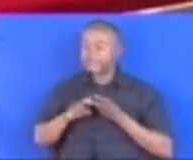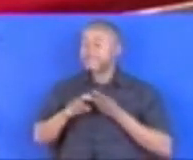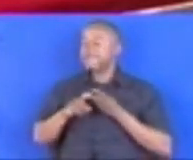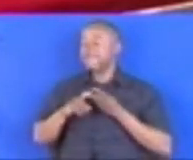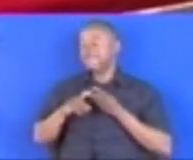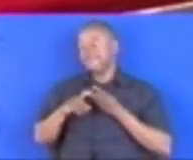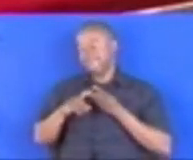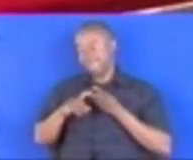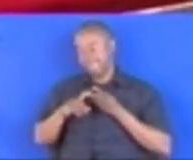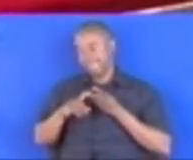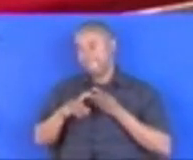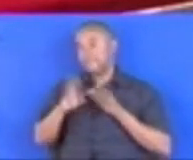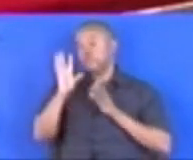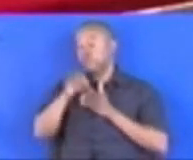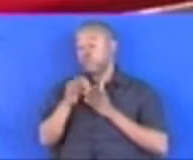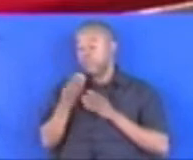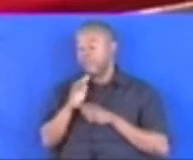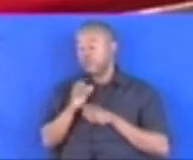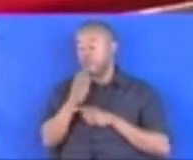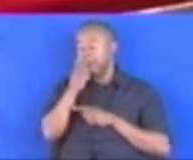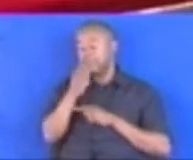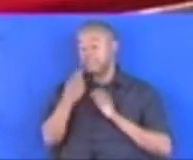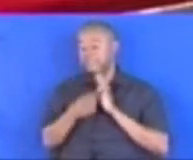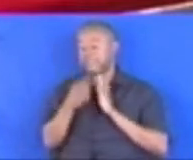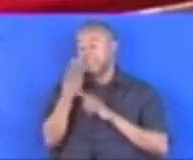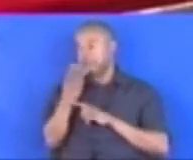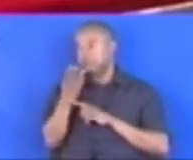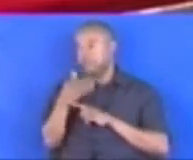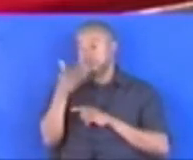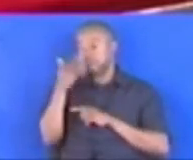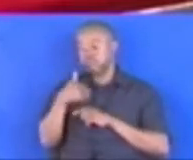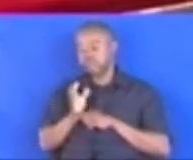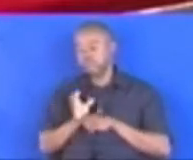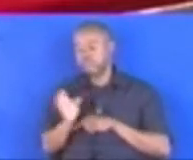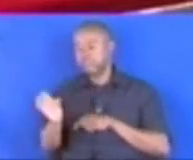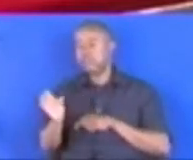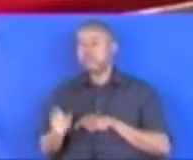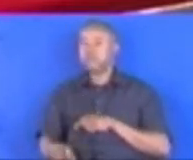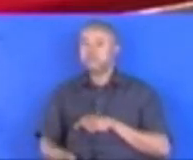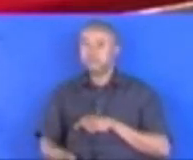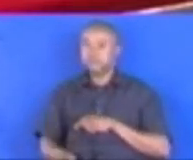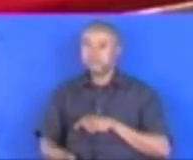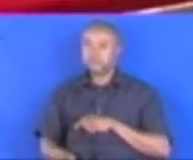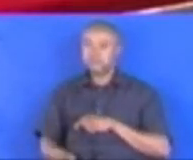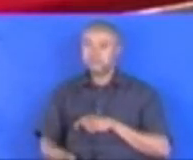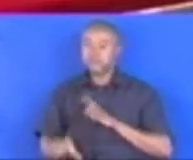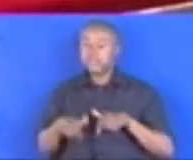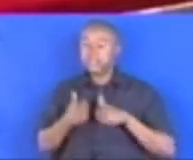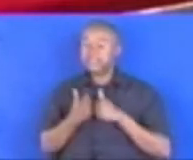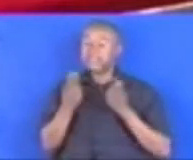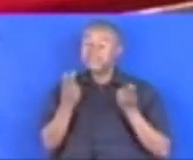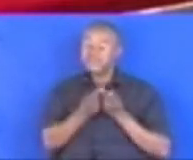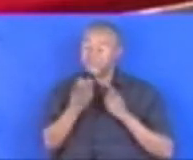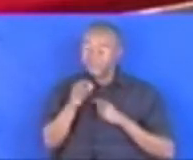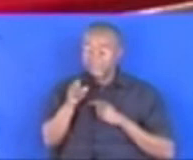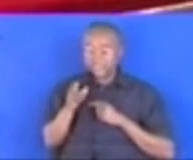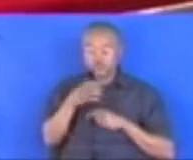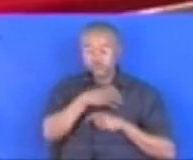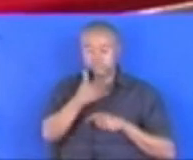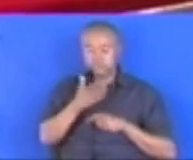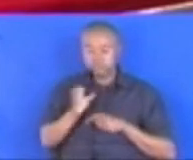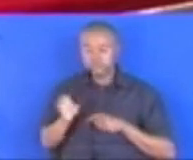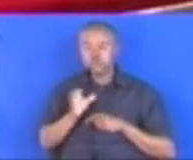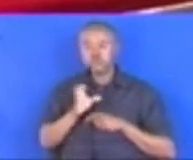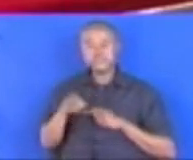vitendanishi, ambapo jumla ya bilioni 263.8 tumezitenga. Lakini sambamba na fedha hizo,